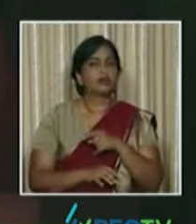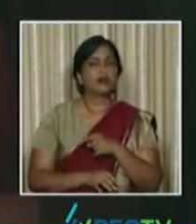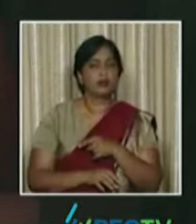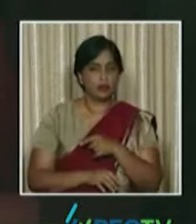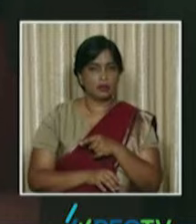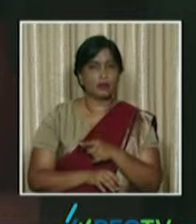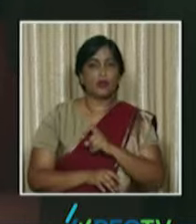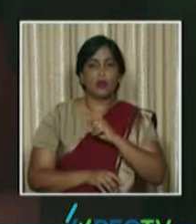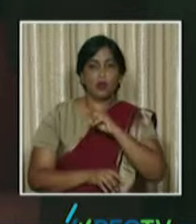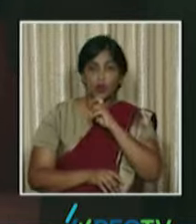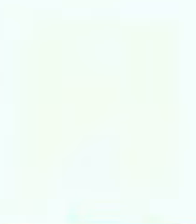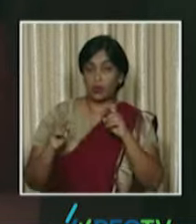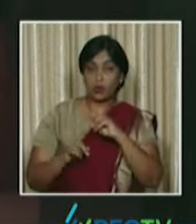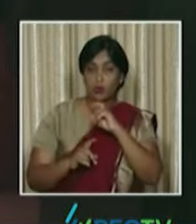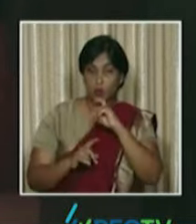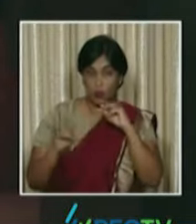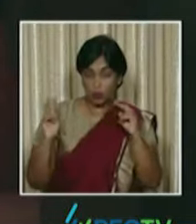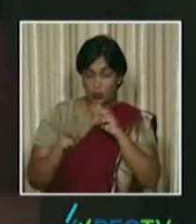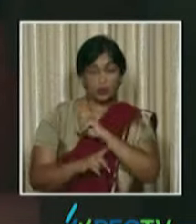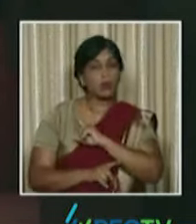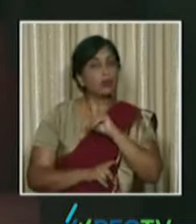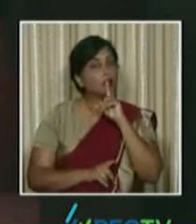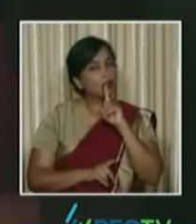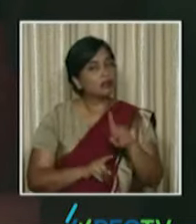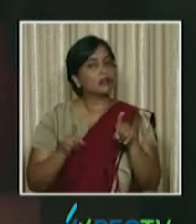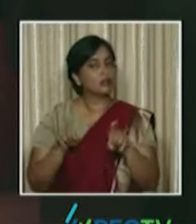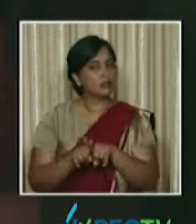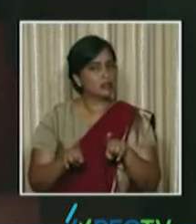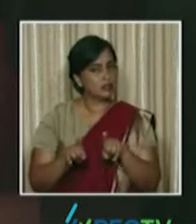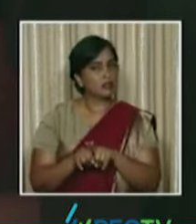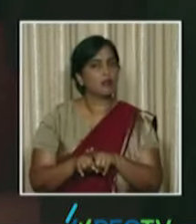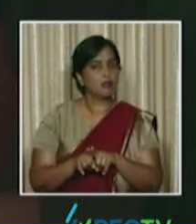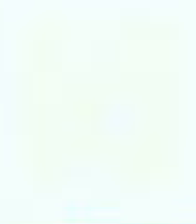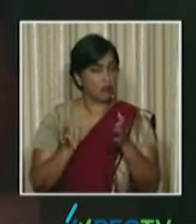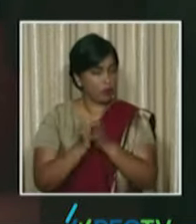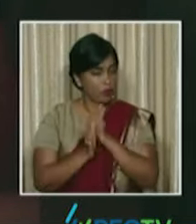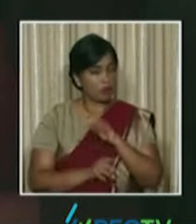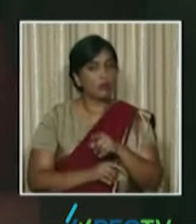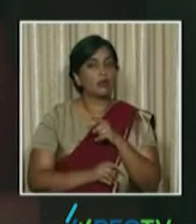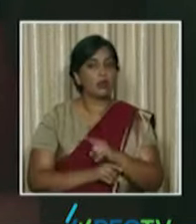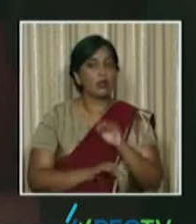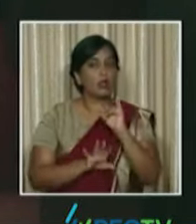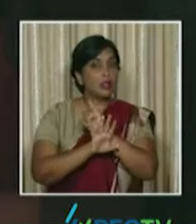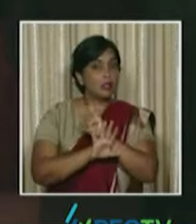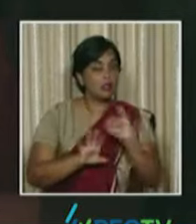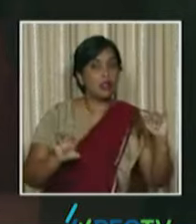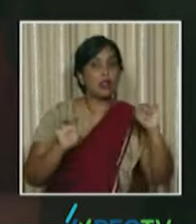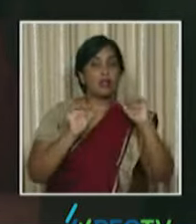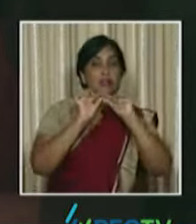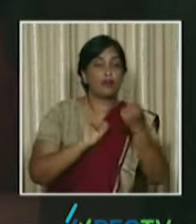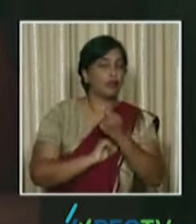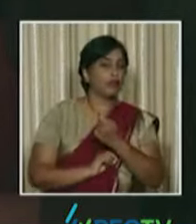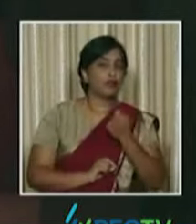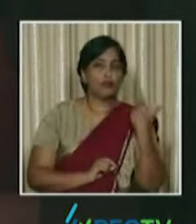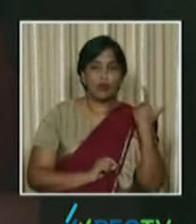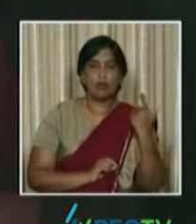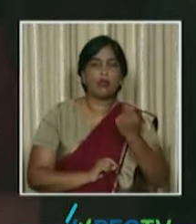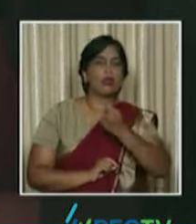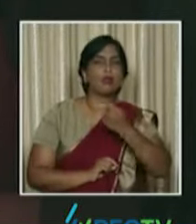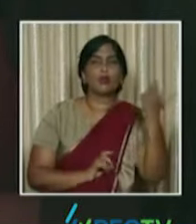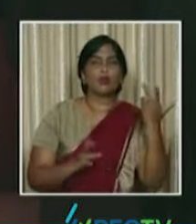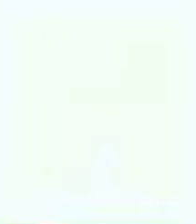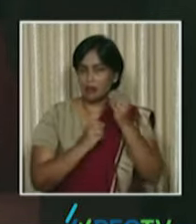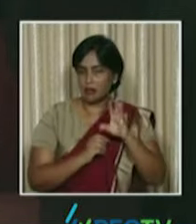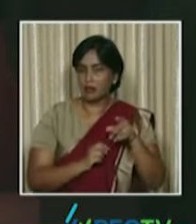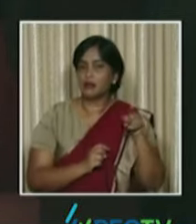බැවින් ශ්‍රේෂ්ඨාධිකරණය කරන තීරණය හා නිසි පරිදි අනුගත වීමට නම් 16 වැනි වගන්තිය ඉවත් කරන්නට ඕන. එහෙම ඉවත් කිරීමක්